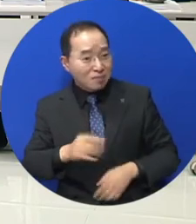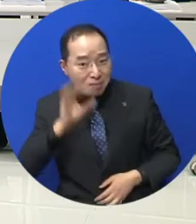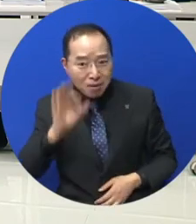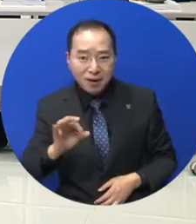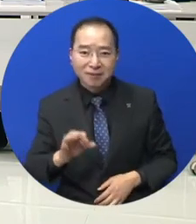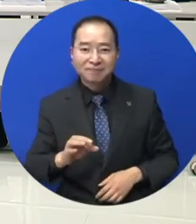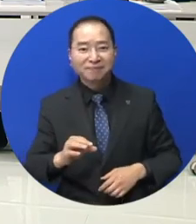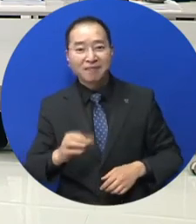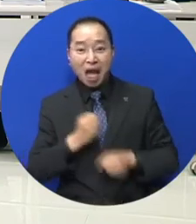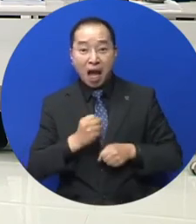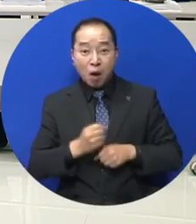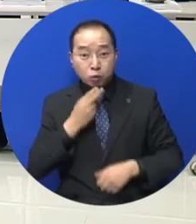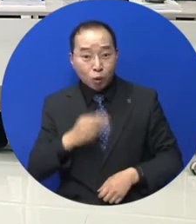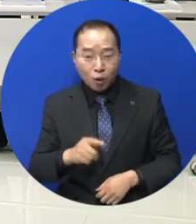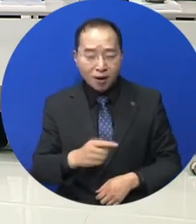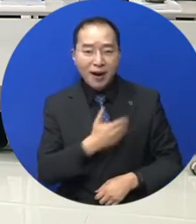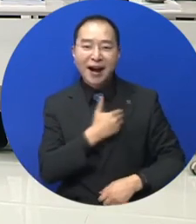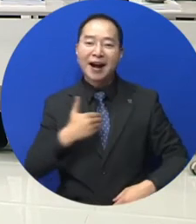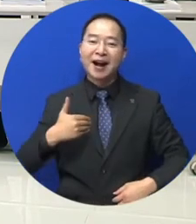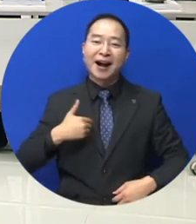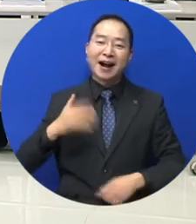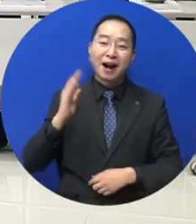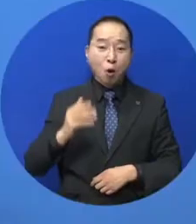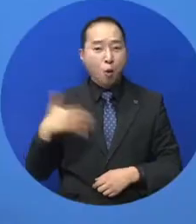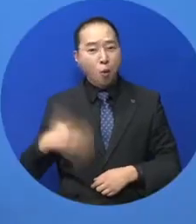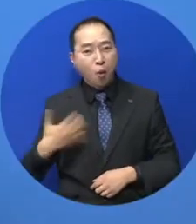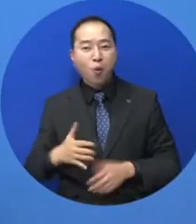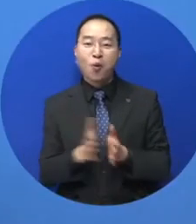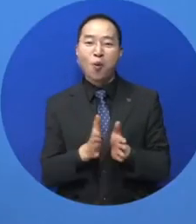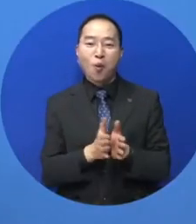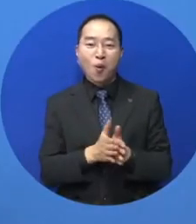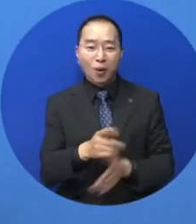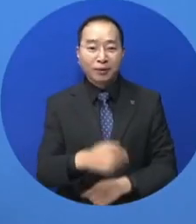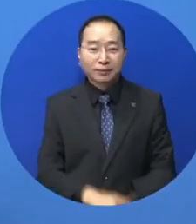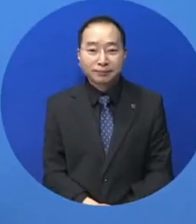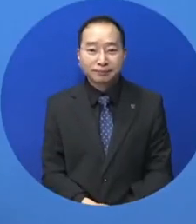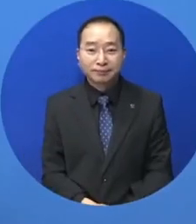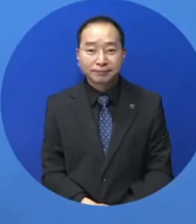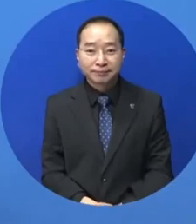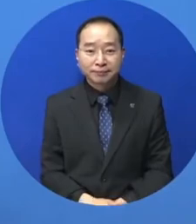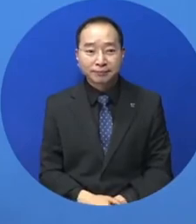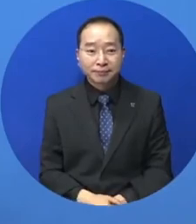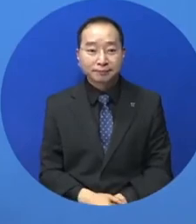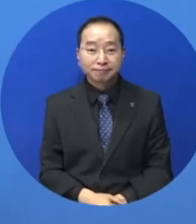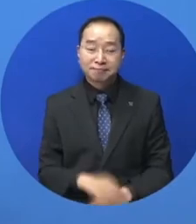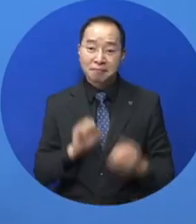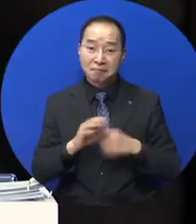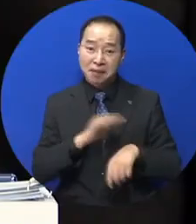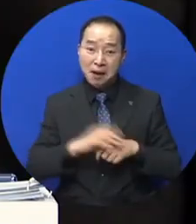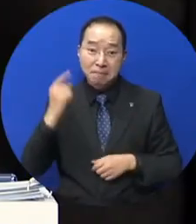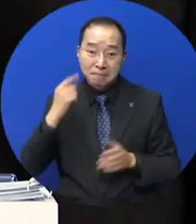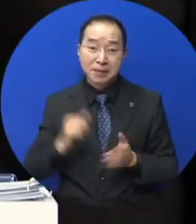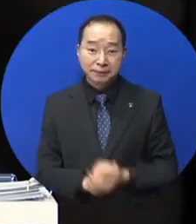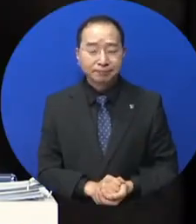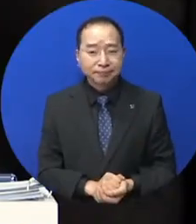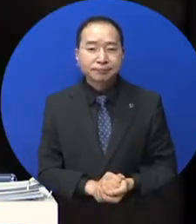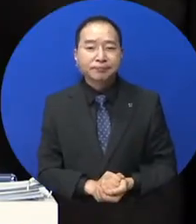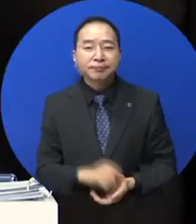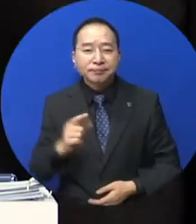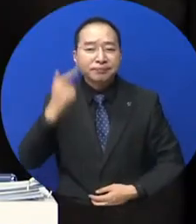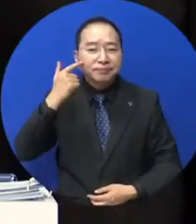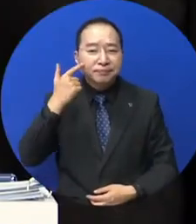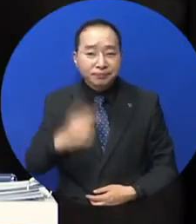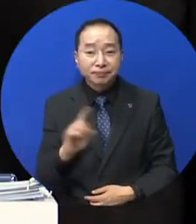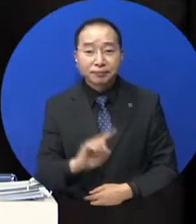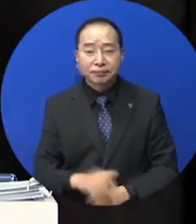웃으시고 그러는데 다시 한번 큰 박수 보내주시기 바랍니다. 예. 다 답변 잘 들었는데 또 날카로운 질문